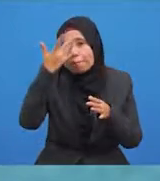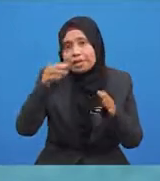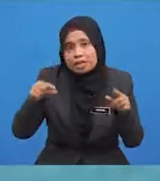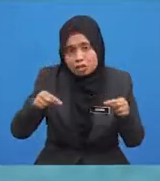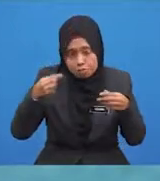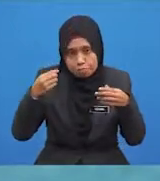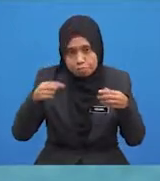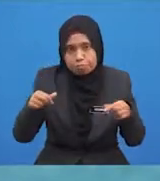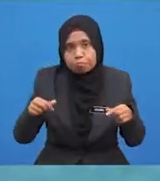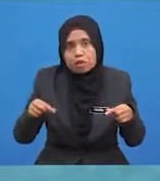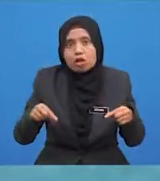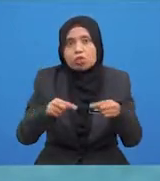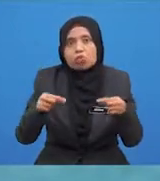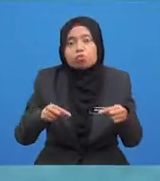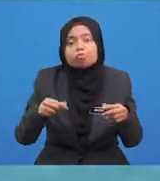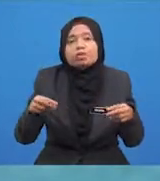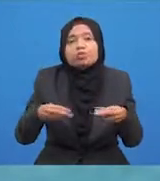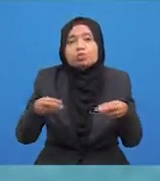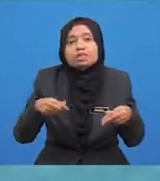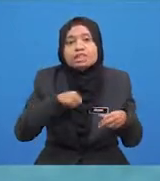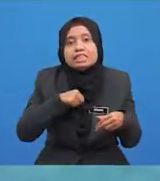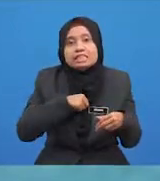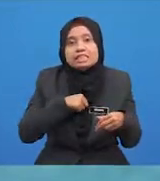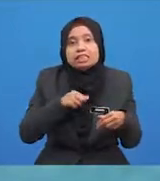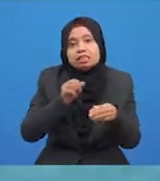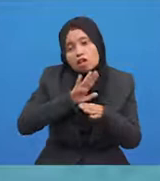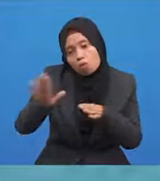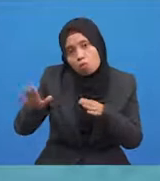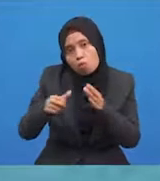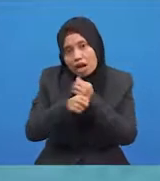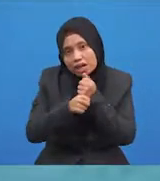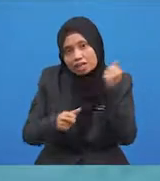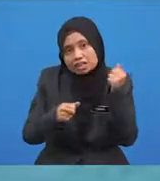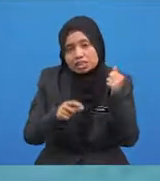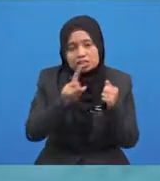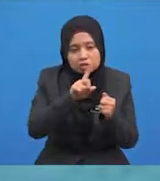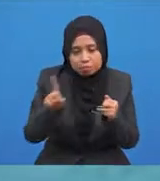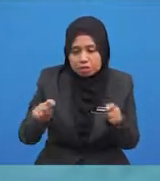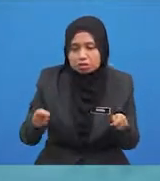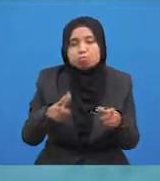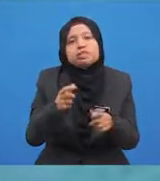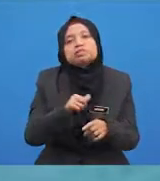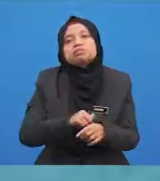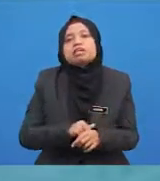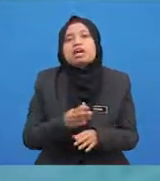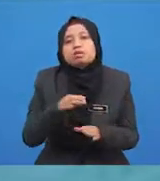sendiri dengan tidak membuang najis di merata-rata tempat. Selain itu,